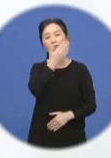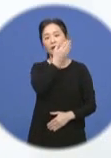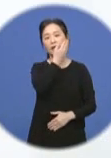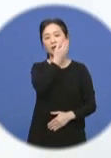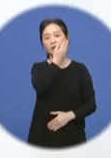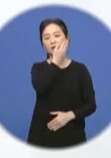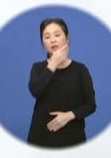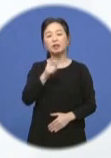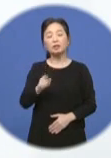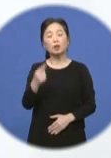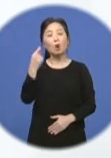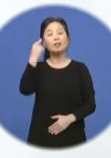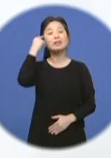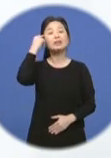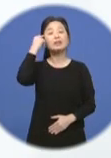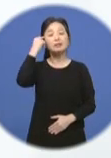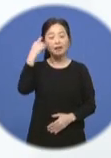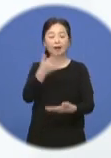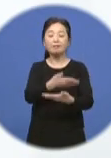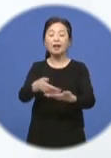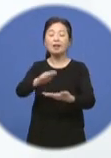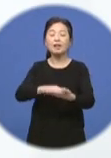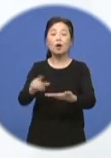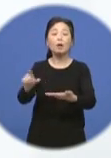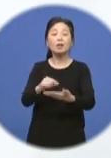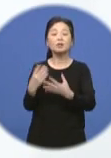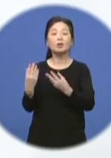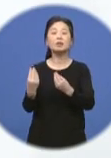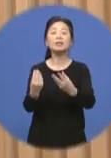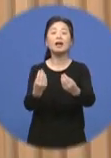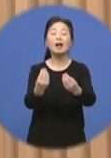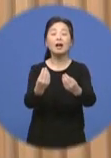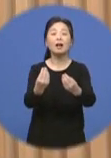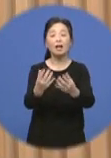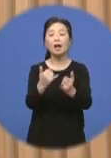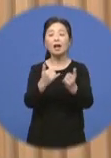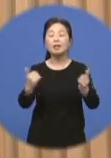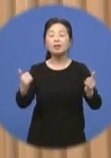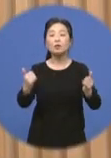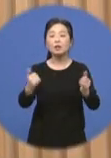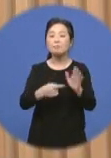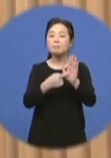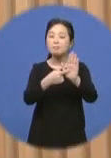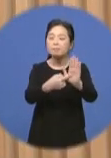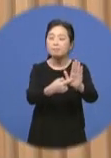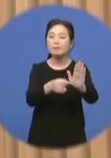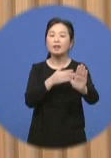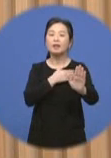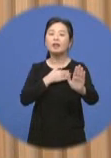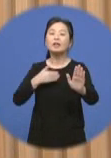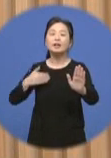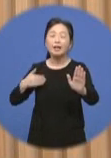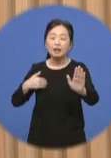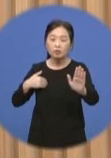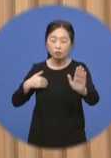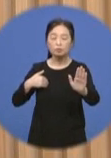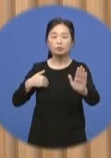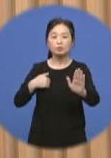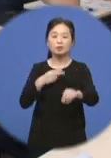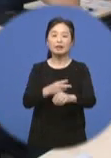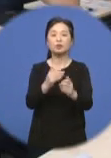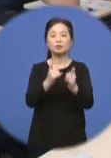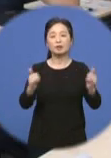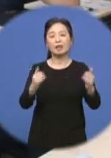ら、データも活用しながら、なんかウェブで人に見せるっていうところも力入れれるような、そんなエンジニアになれたらなと思ってます。